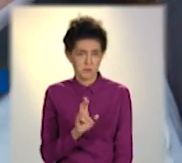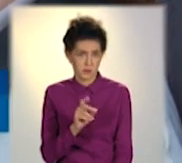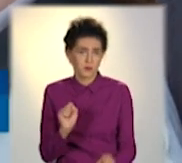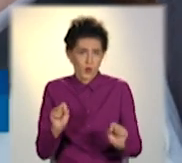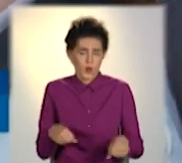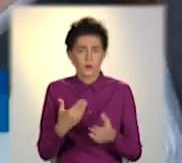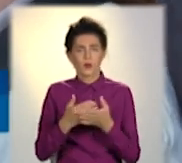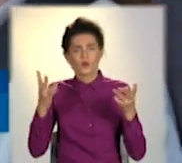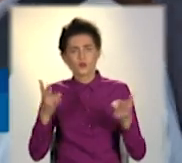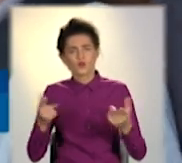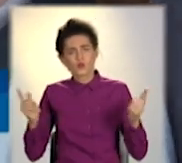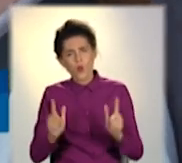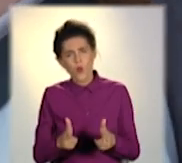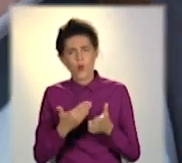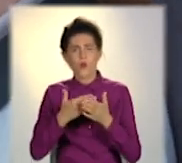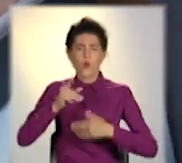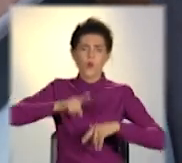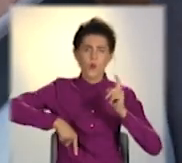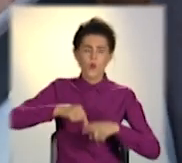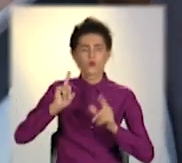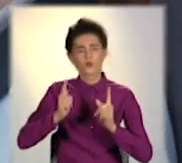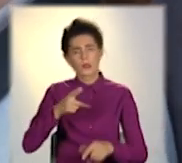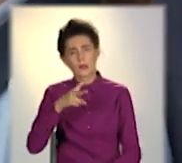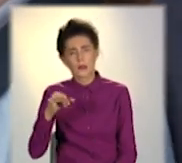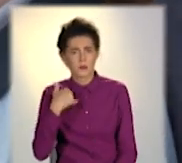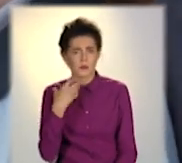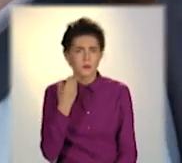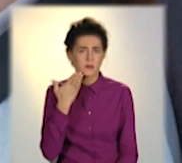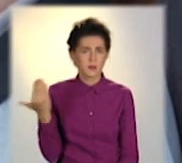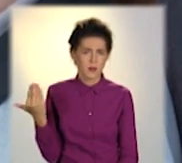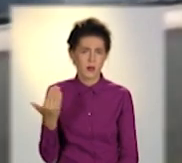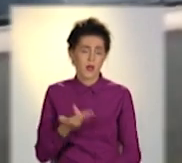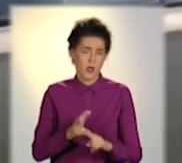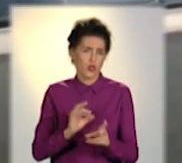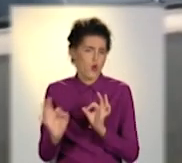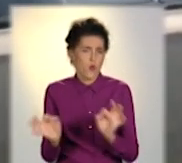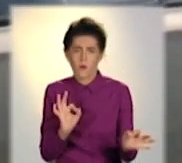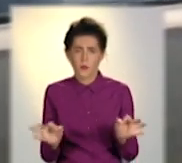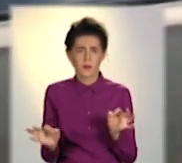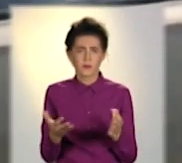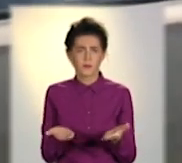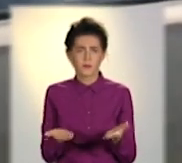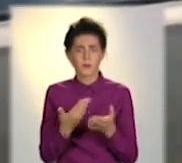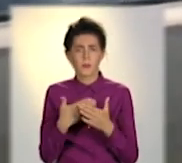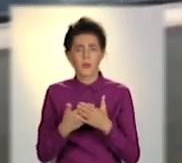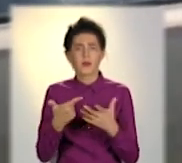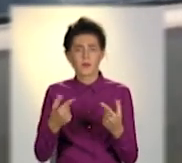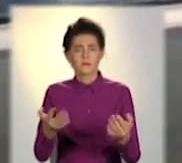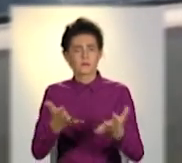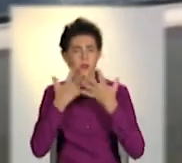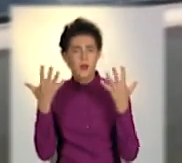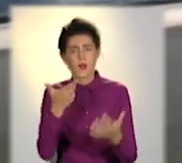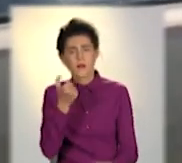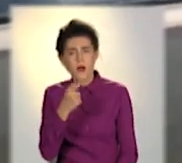там соглашення родственникам, мабуть, як-то це все. Ну, тоді це нормально. Вихлопні гази, ну, це ми дишимо, живемо